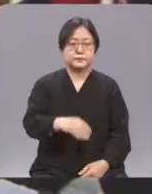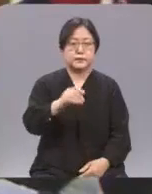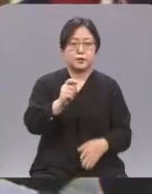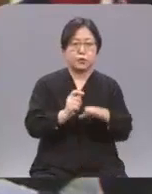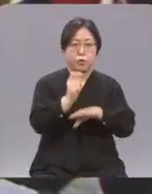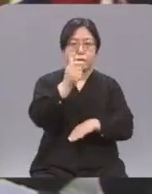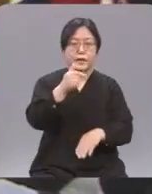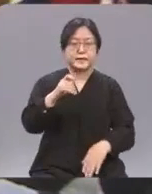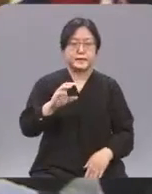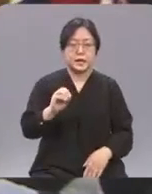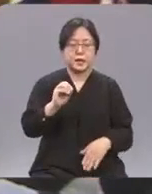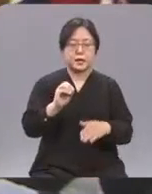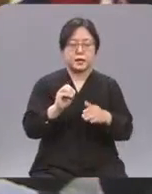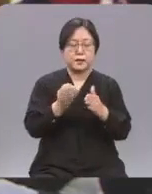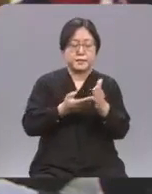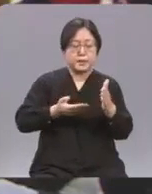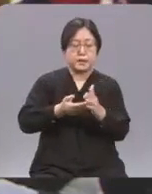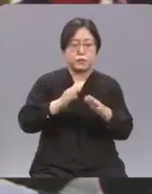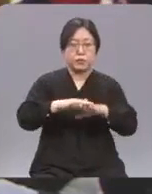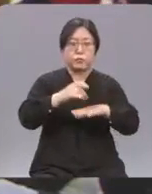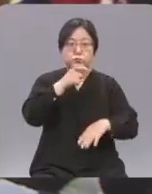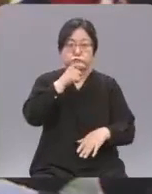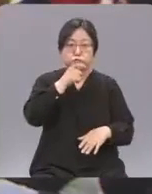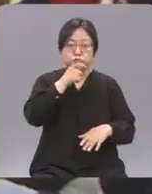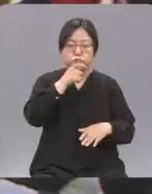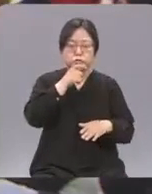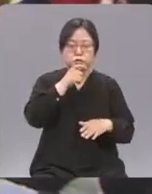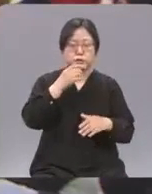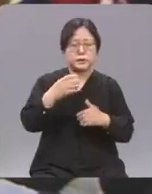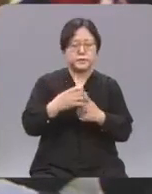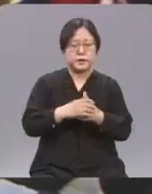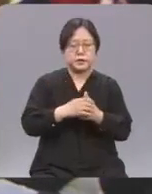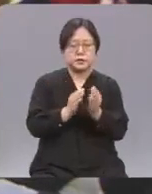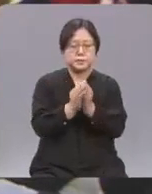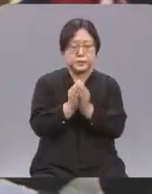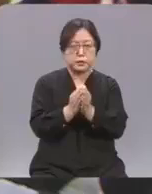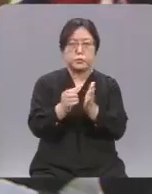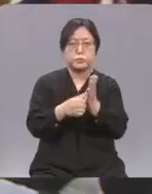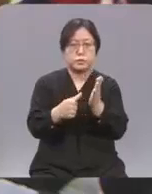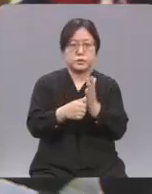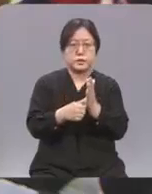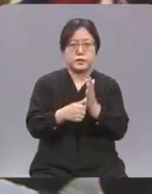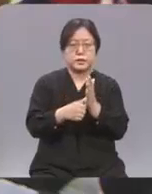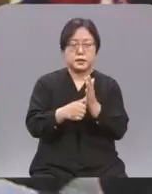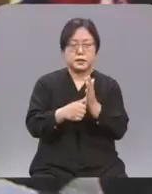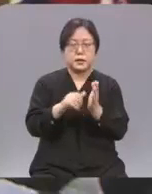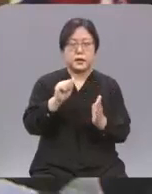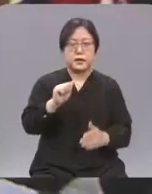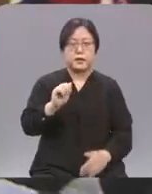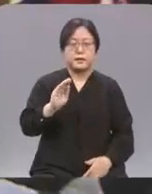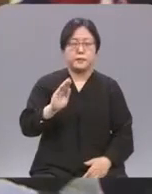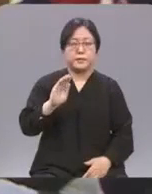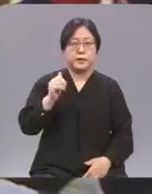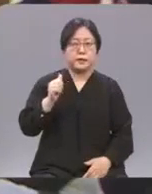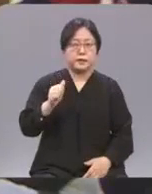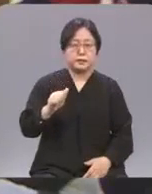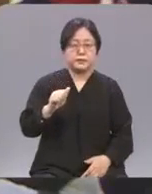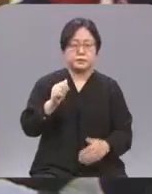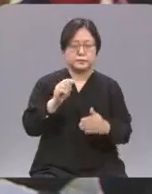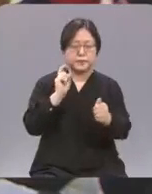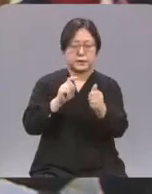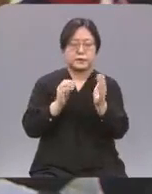고흥 해창만에 농업용수를 공급하는 담소에서 세제 성분인 계면 활성제가 검출돼 논란이 되고